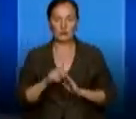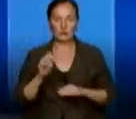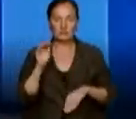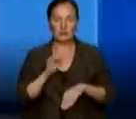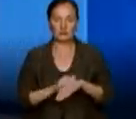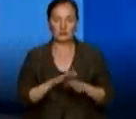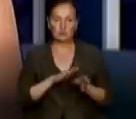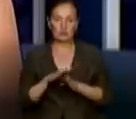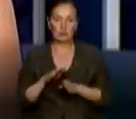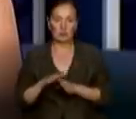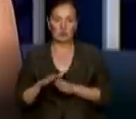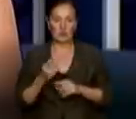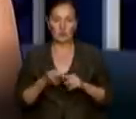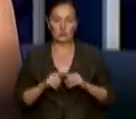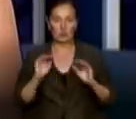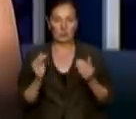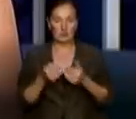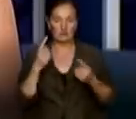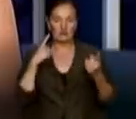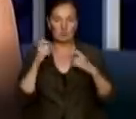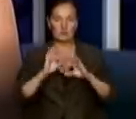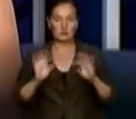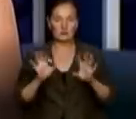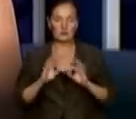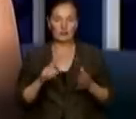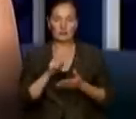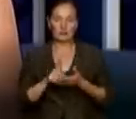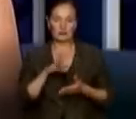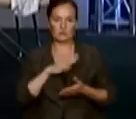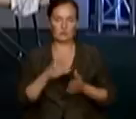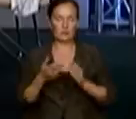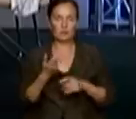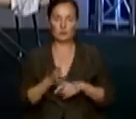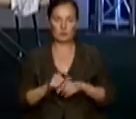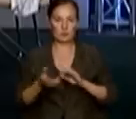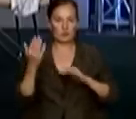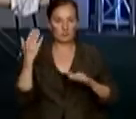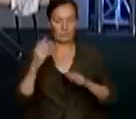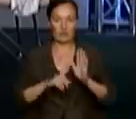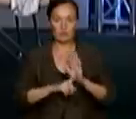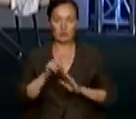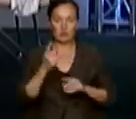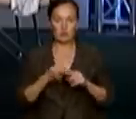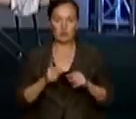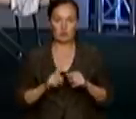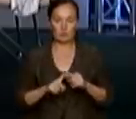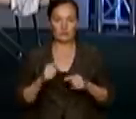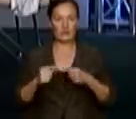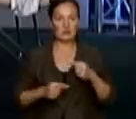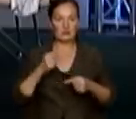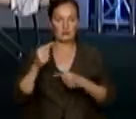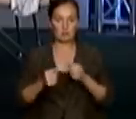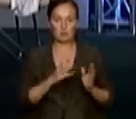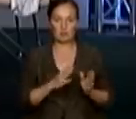обмежень, інформаційне роз'яснення, яке мало би бути вже дуже давно. Ми почали з цього. Наступний етап – це виключно нашим